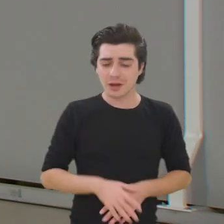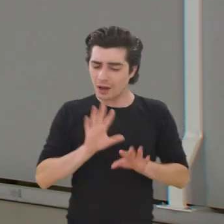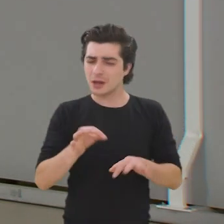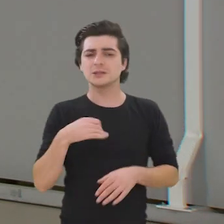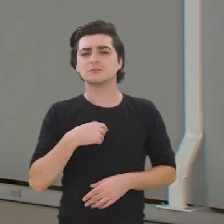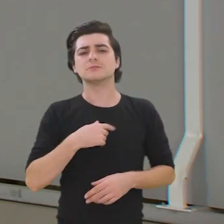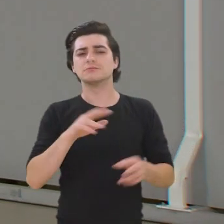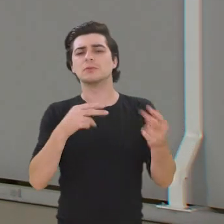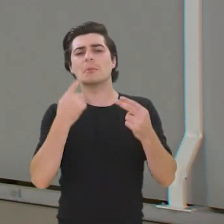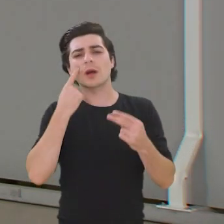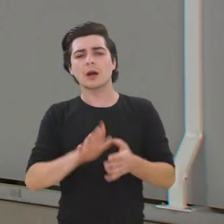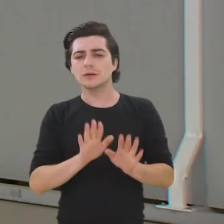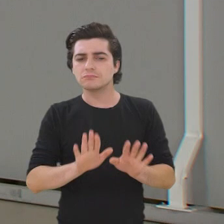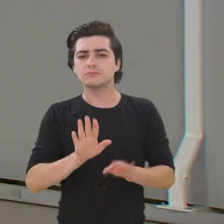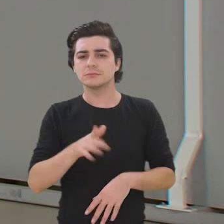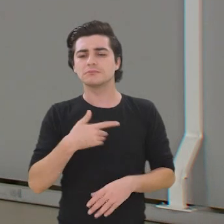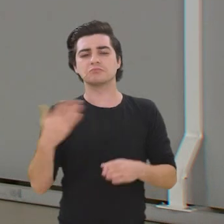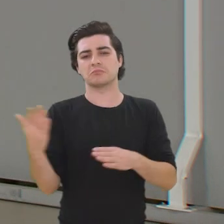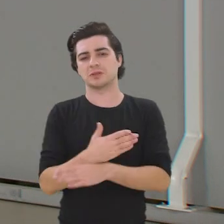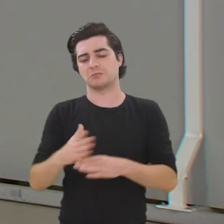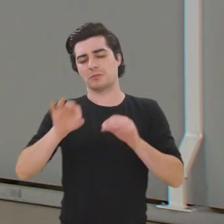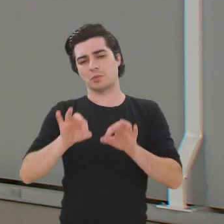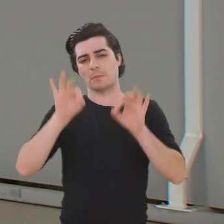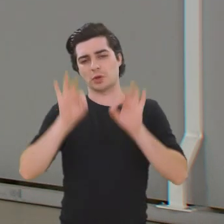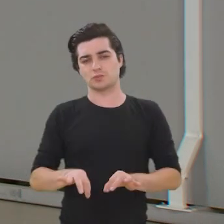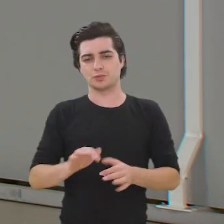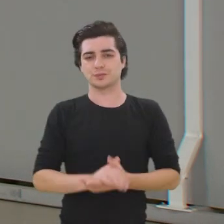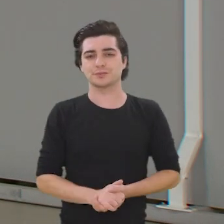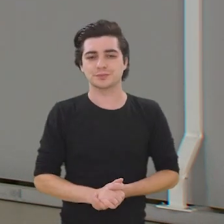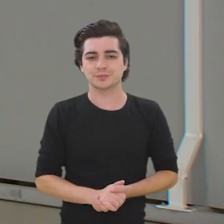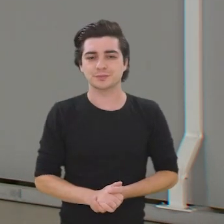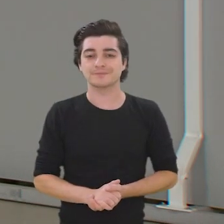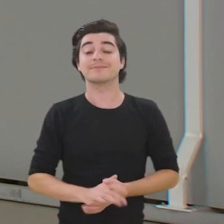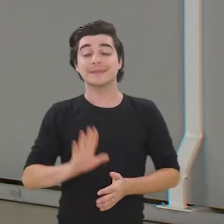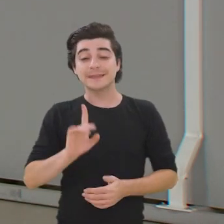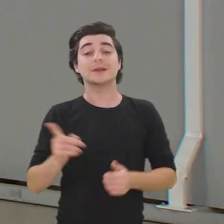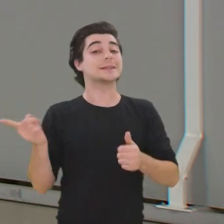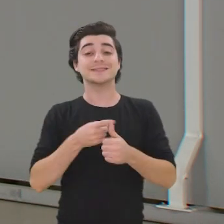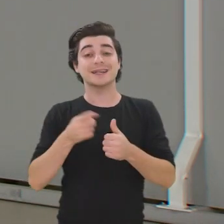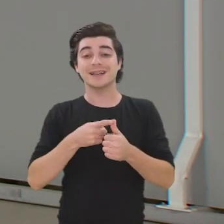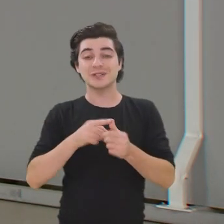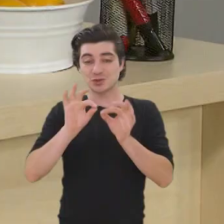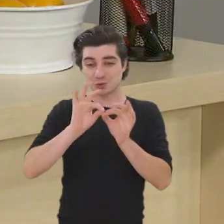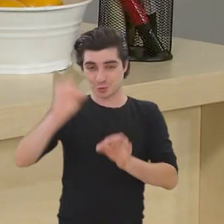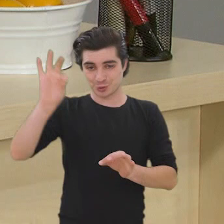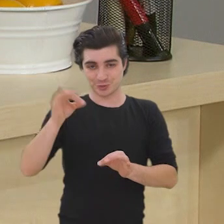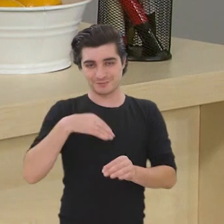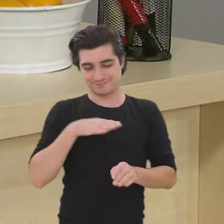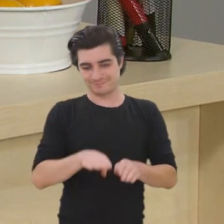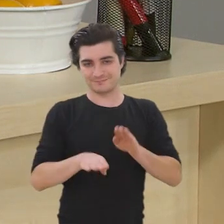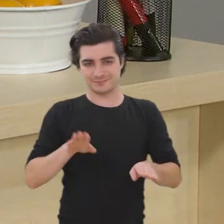bana dönebilirsin. Hemen materyallerimizle başlıyoruz. Öncelikle çubuklarımı